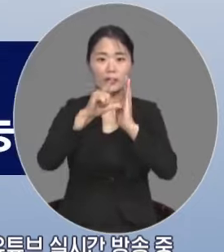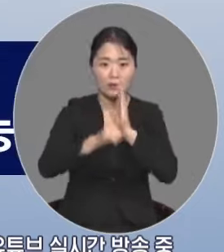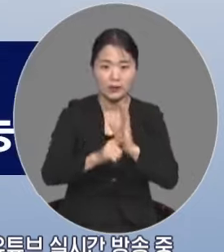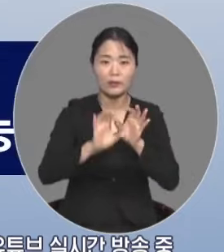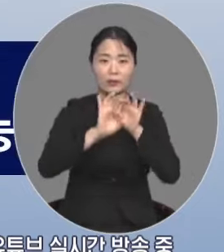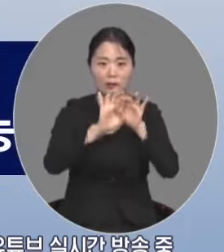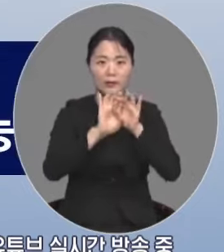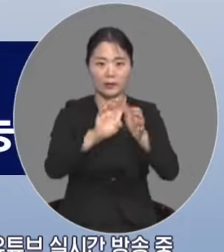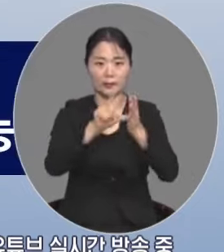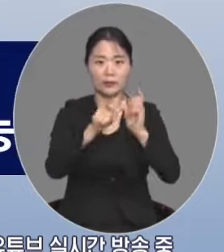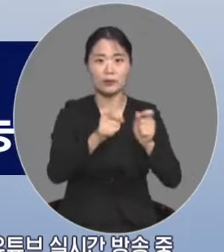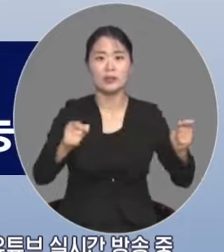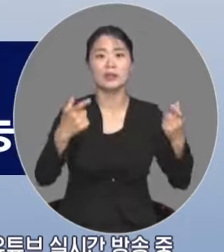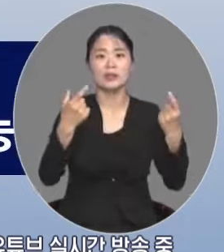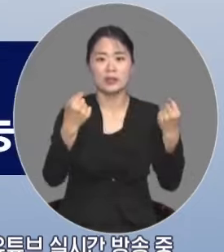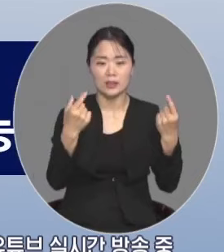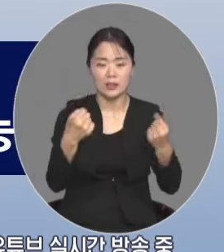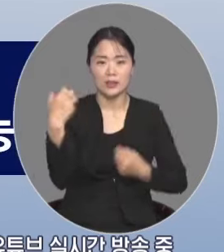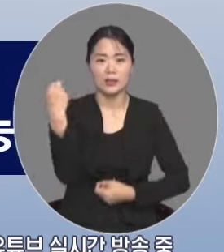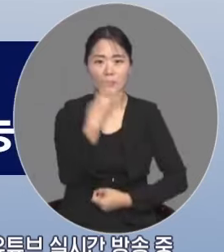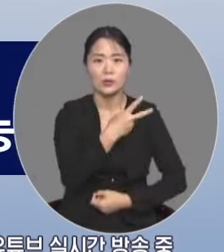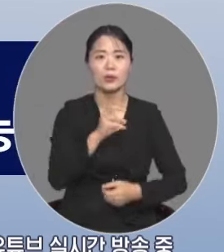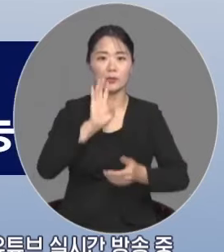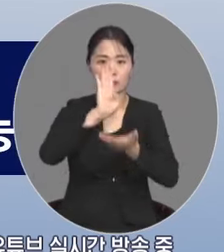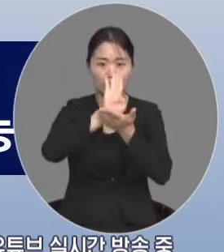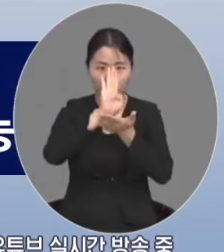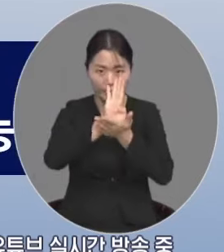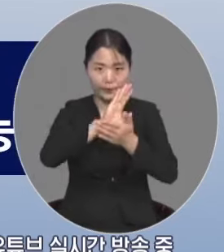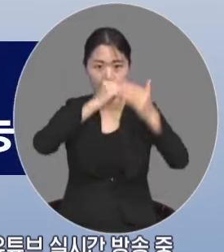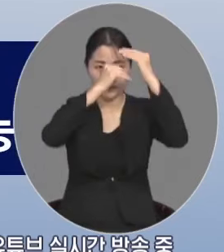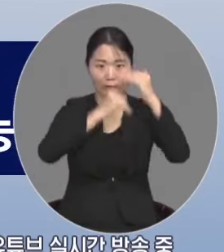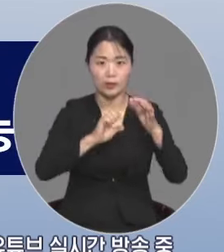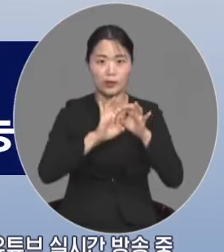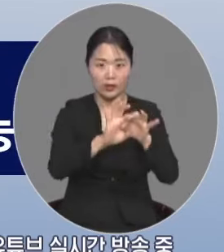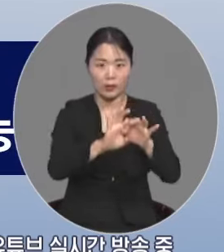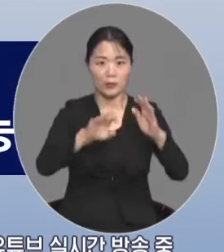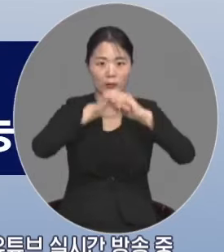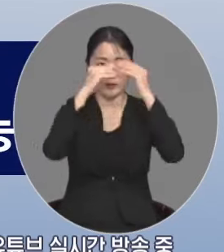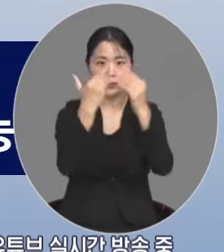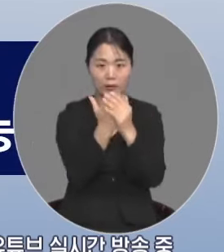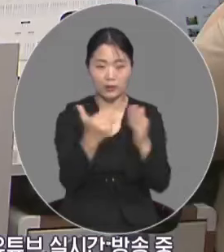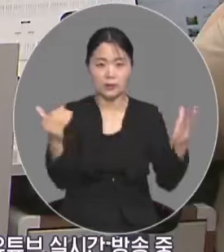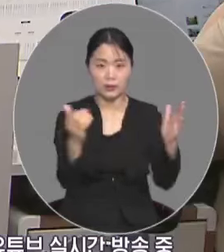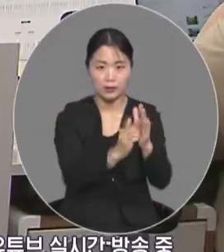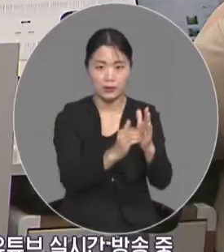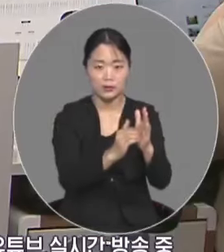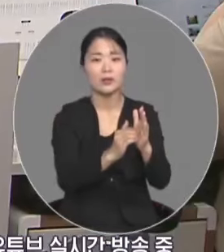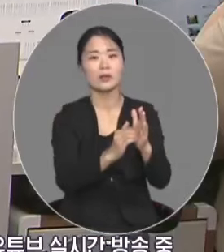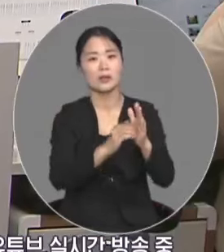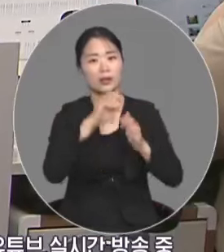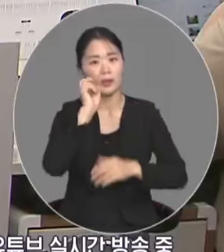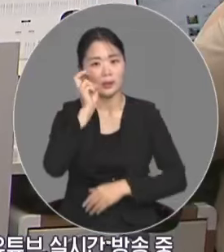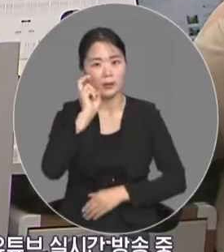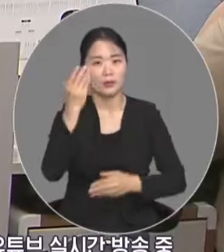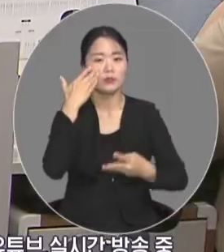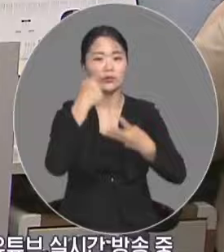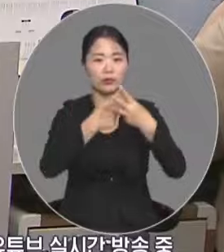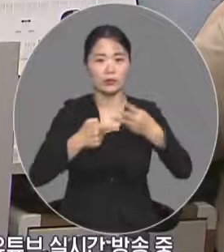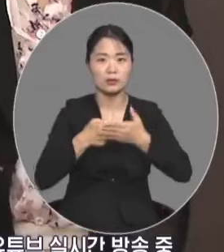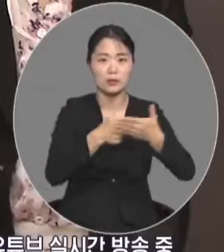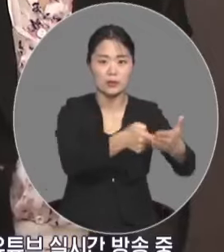또 이 이후에도 본안 환경영향평가 협의까지 마치는데 소요되는 기간을 감안하면 울주군의 추진